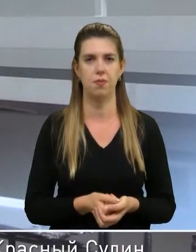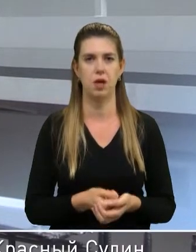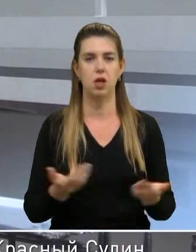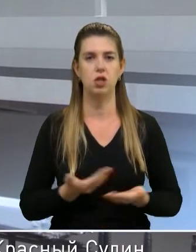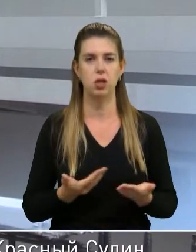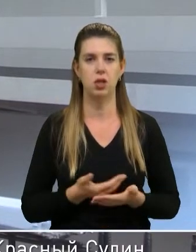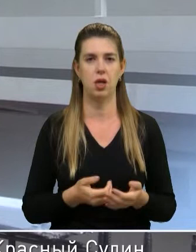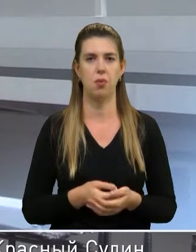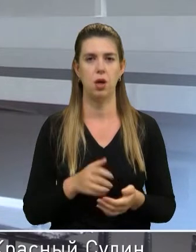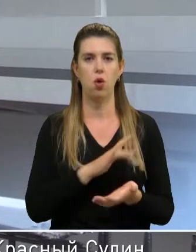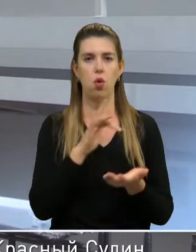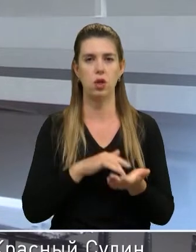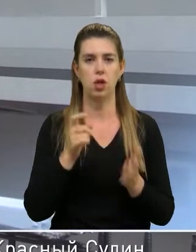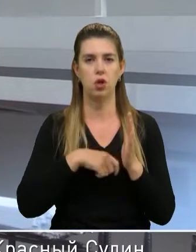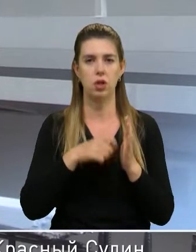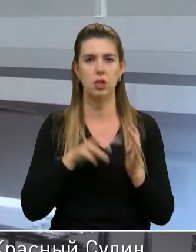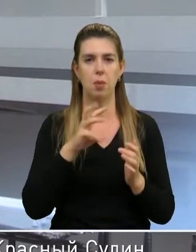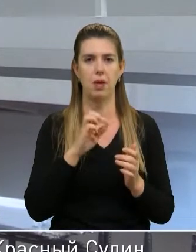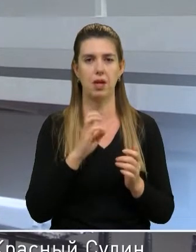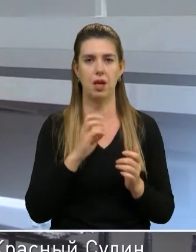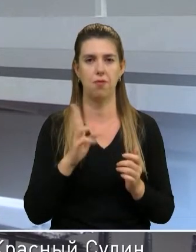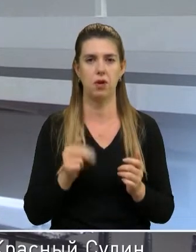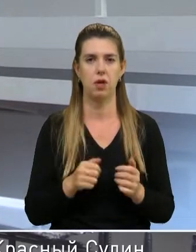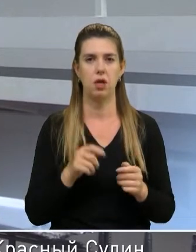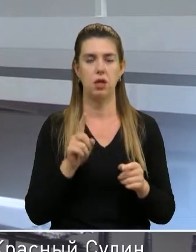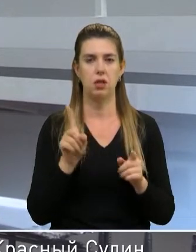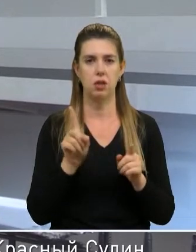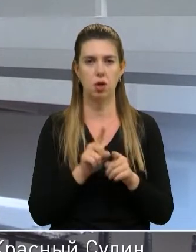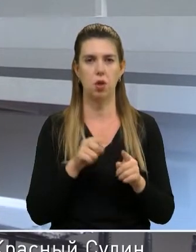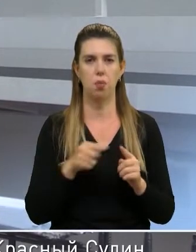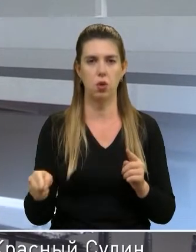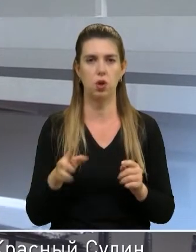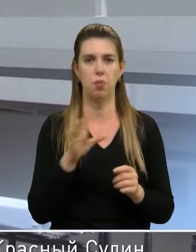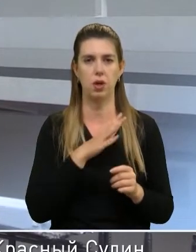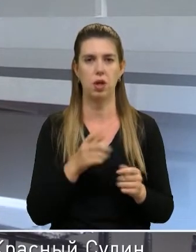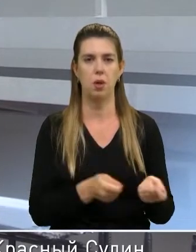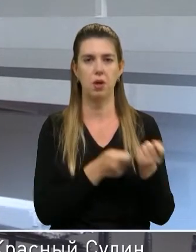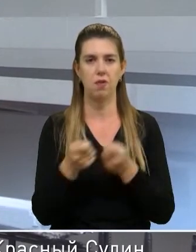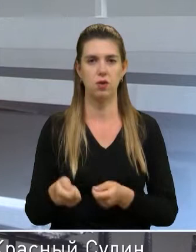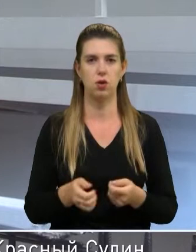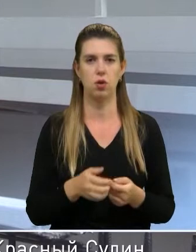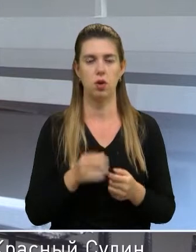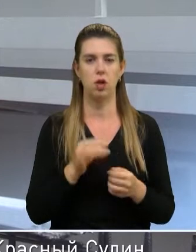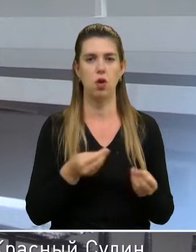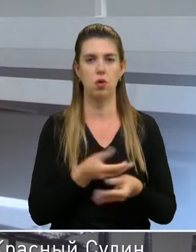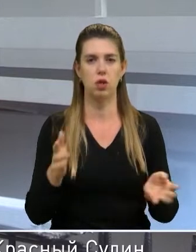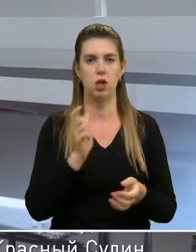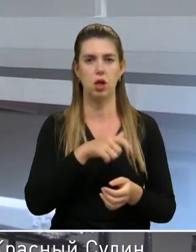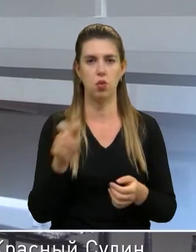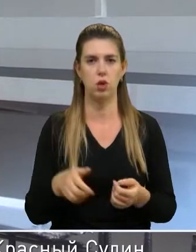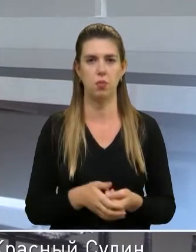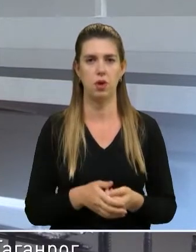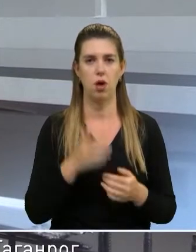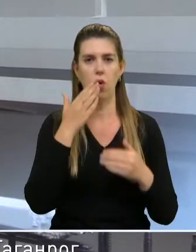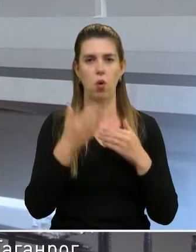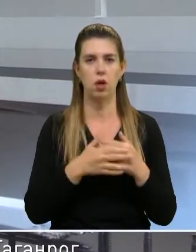жителям города Донецкой Макеевки. За данный период было перевезено и роздано людям